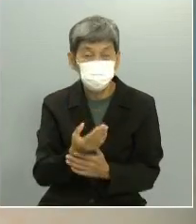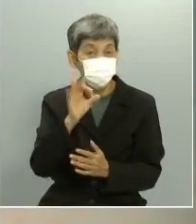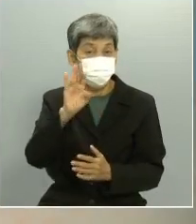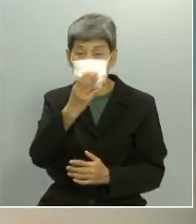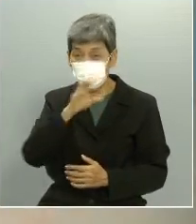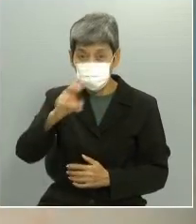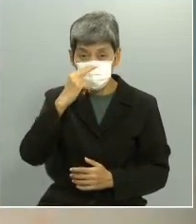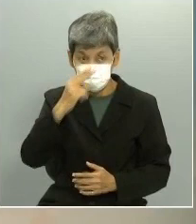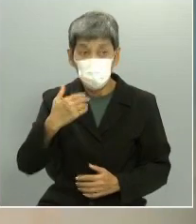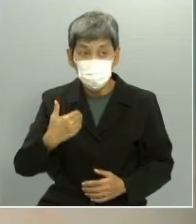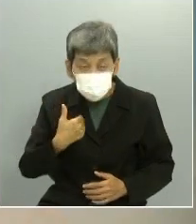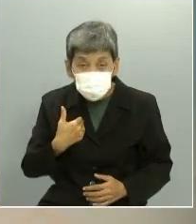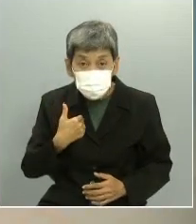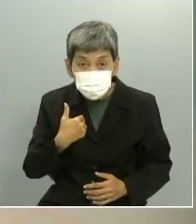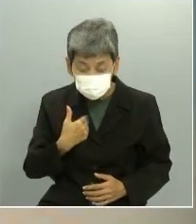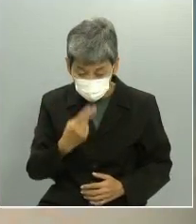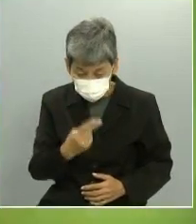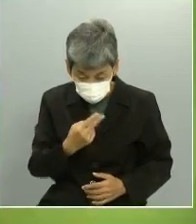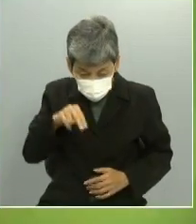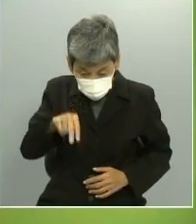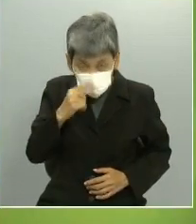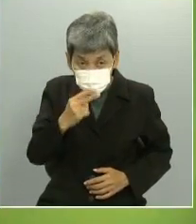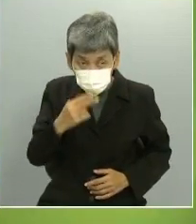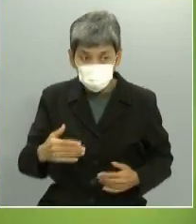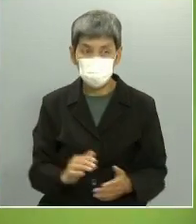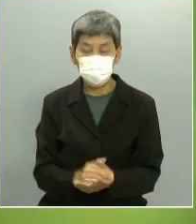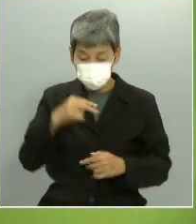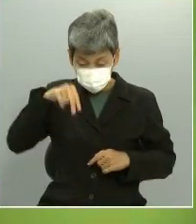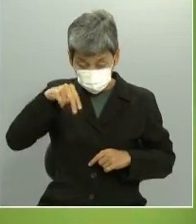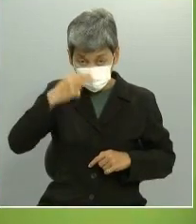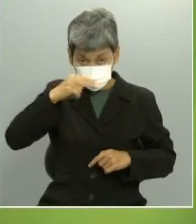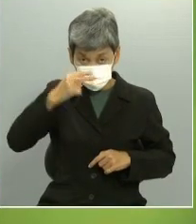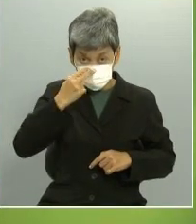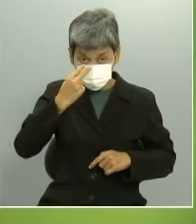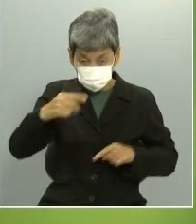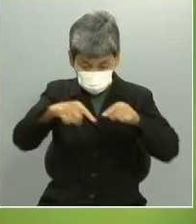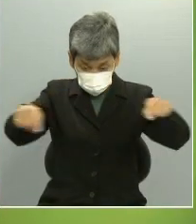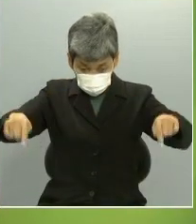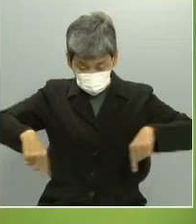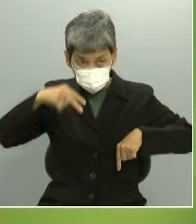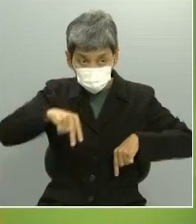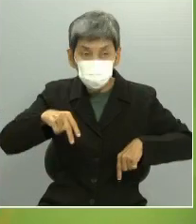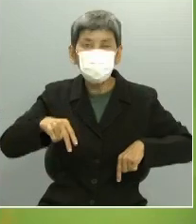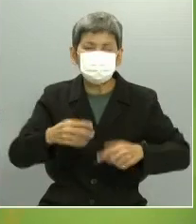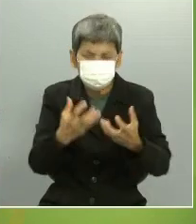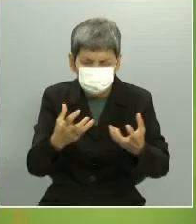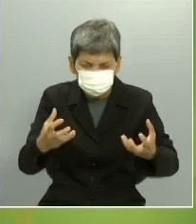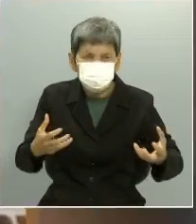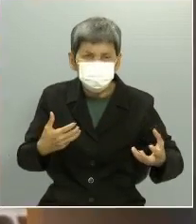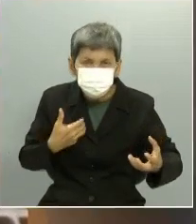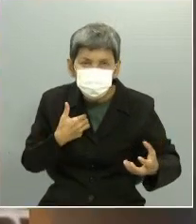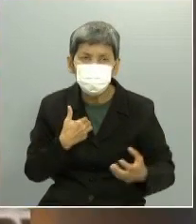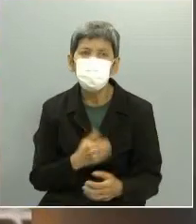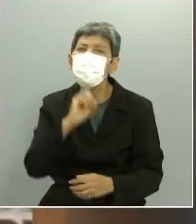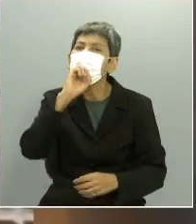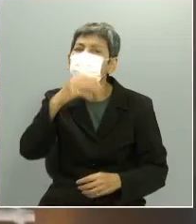ยวดูมียกก้อนขยะหมวยเดี๋ยวพี่ดูสิ ค่ะ นี่ดูฮะ เป็นก้อนขยะนะคะมีคอมเมนต์หนึ่ง